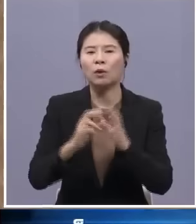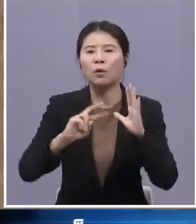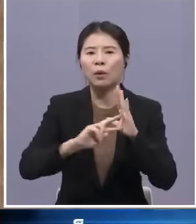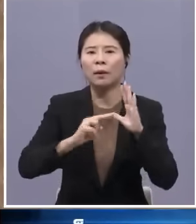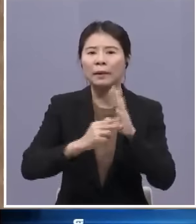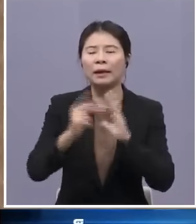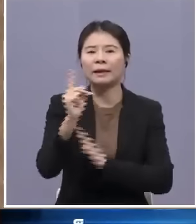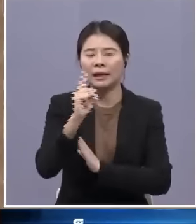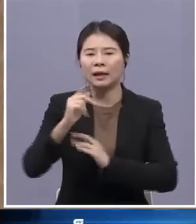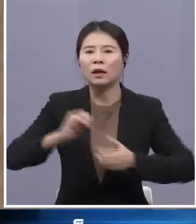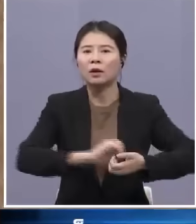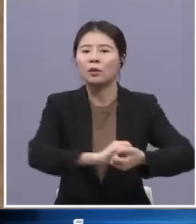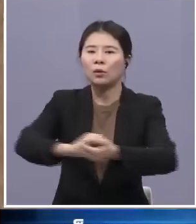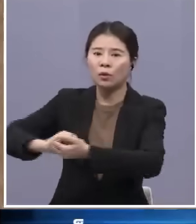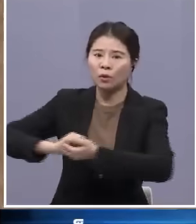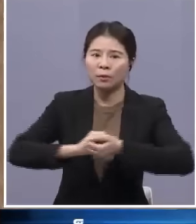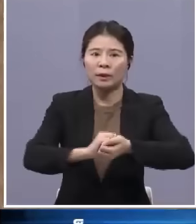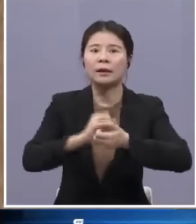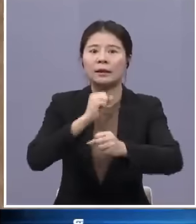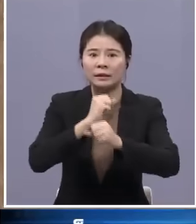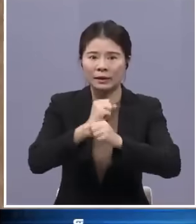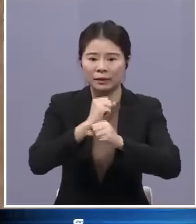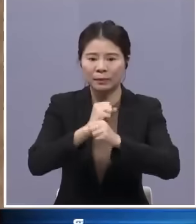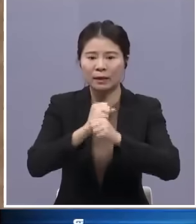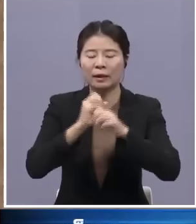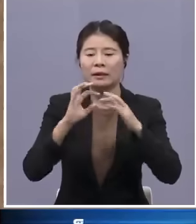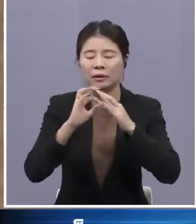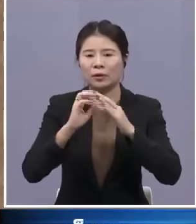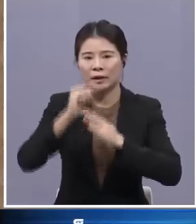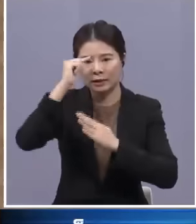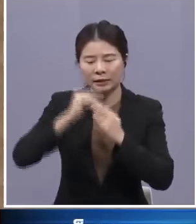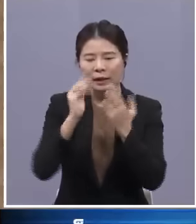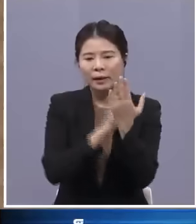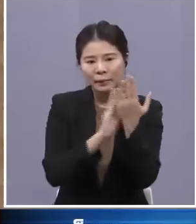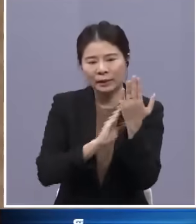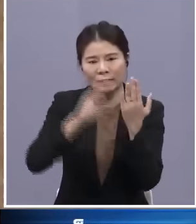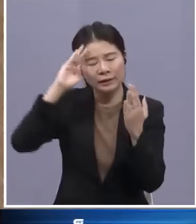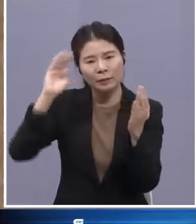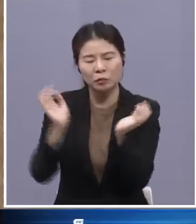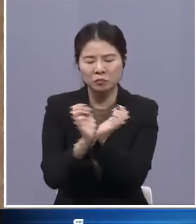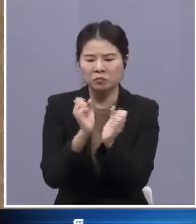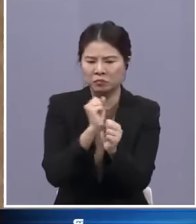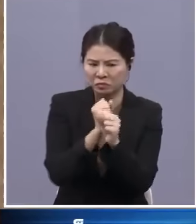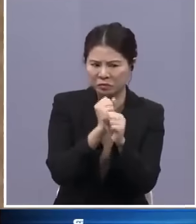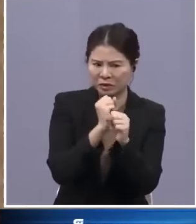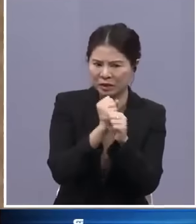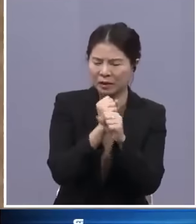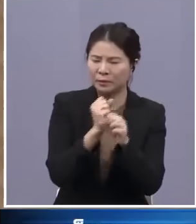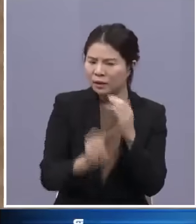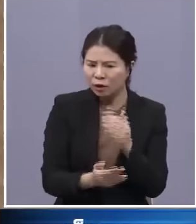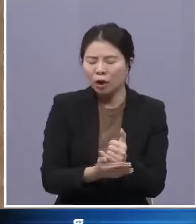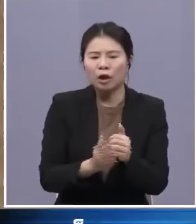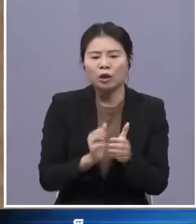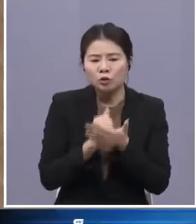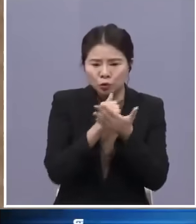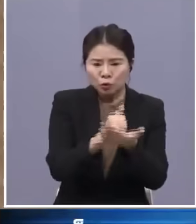งานแล้วก็ให้ข้อมูลเบาะแสเพื่อให้ตำรวจไทยทำงานอย่างมีประสิทธิภาพมากขึ้นเป็นคนละเรื่องกับที่มีการ